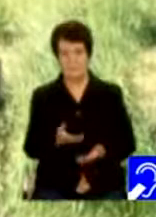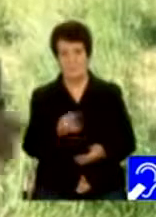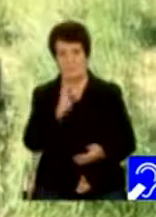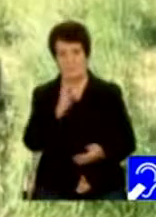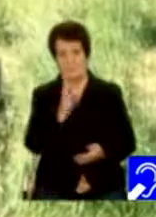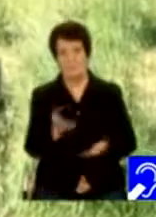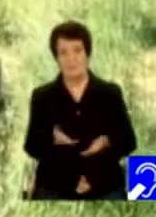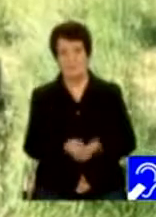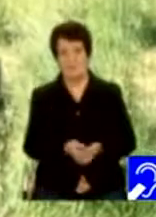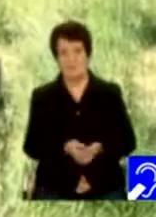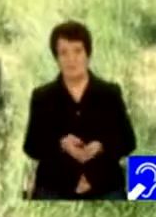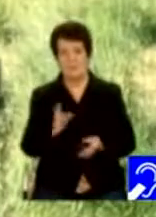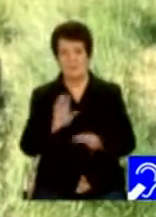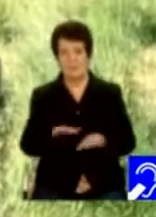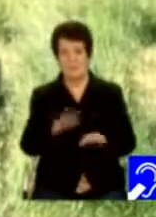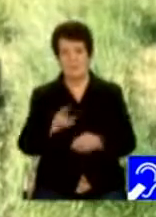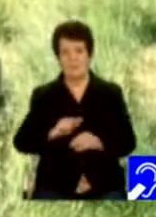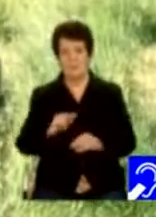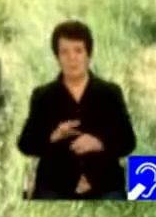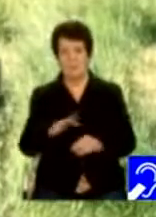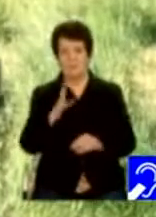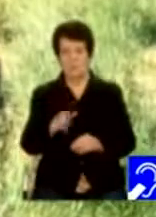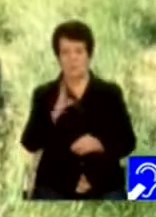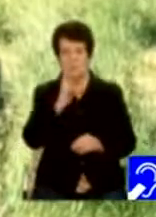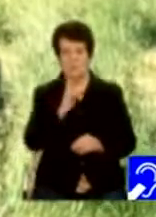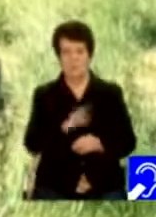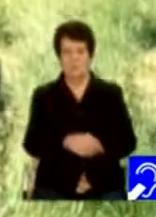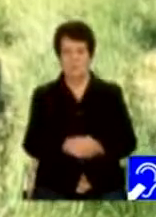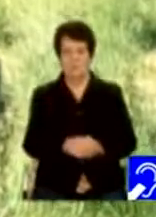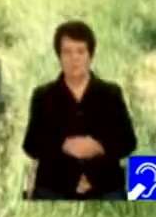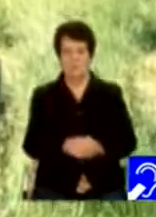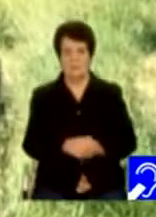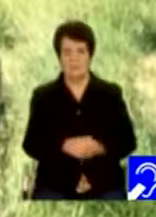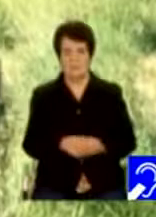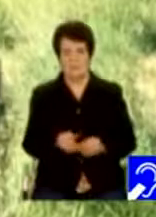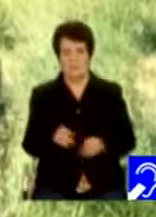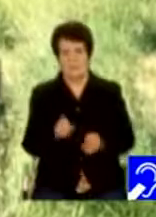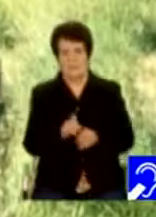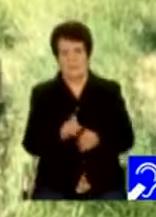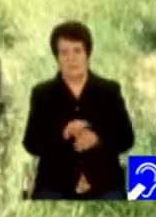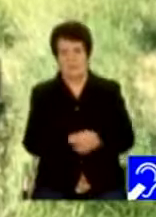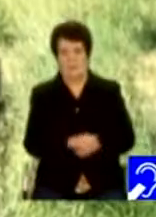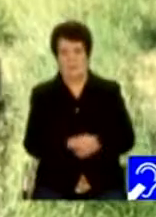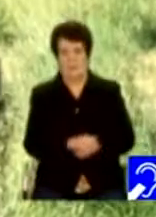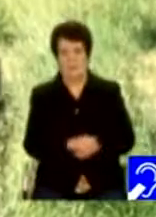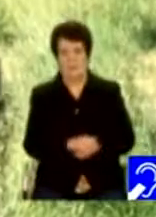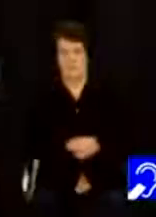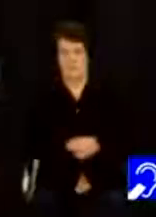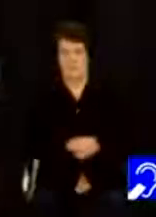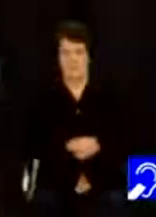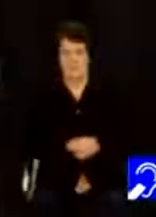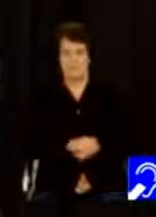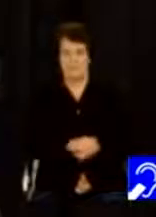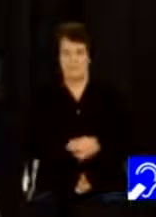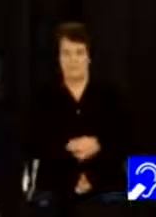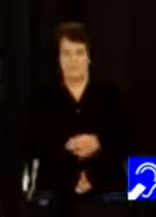Salariu și locuri de muncă. Trebuie pasăiană să ai. Ești la pensie, de unde stați plătească pensie?